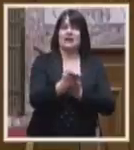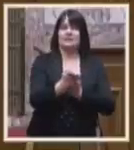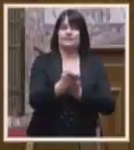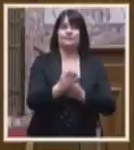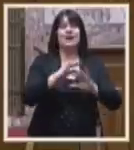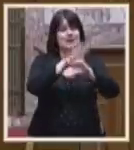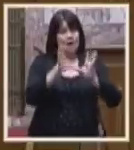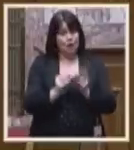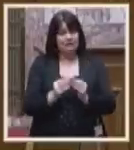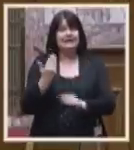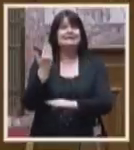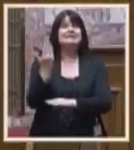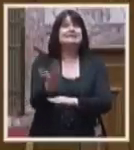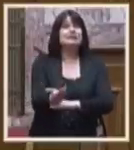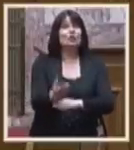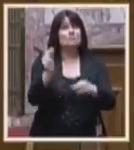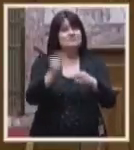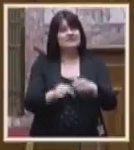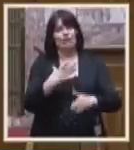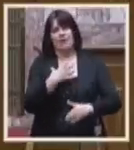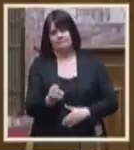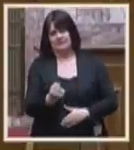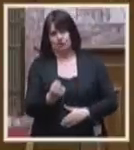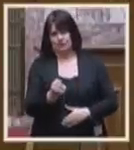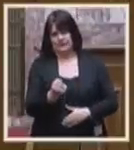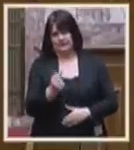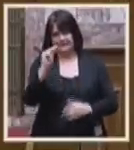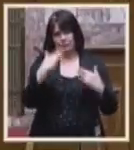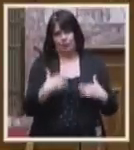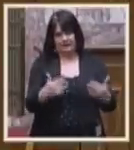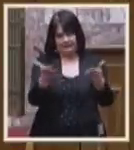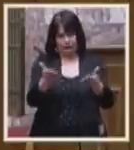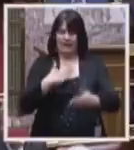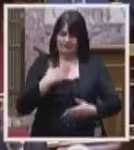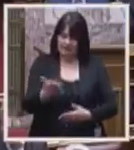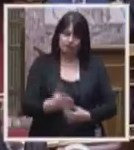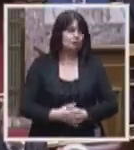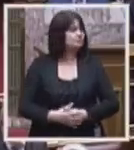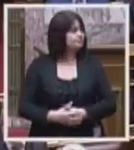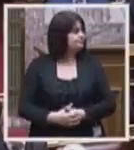Για όλα αυτά ζητώ την ψήφο εμπιστοσύνης από την Ελληνική Βουλή. Ευχαριστώ.